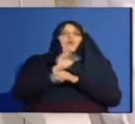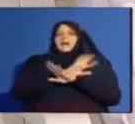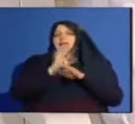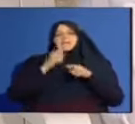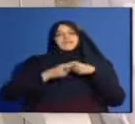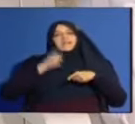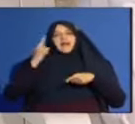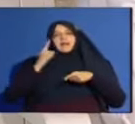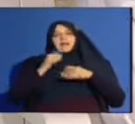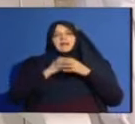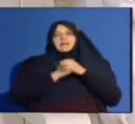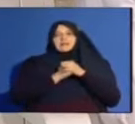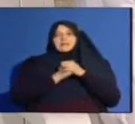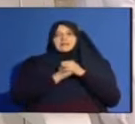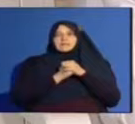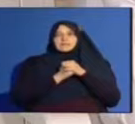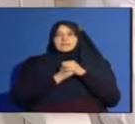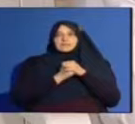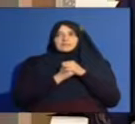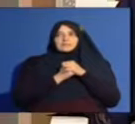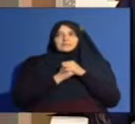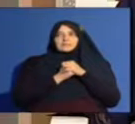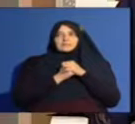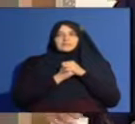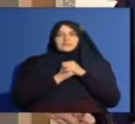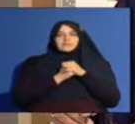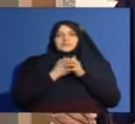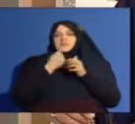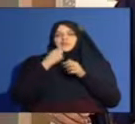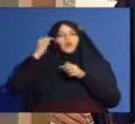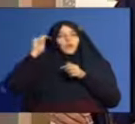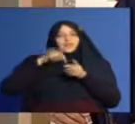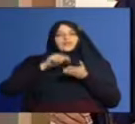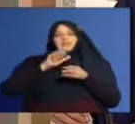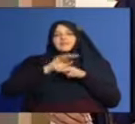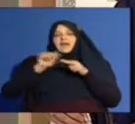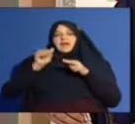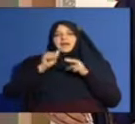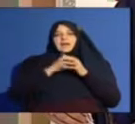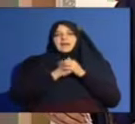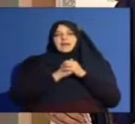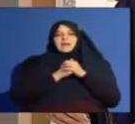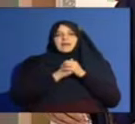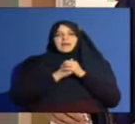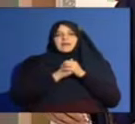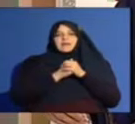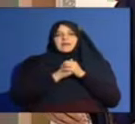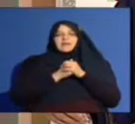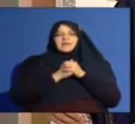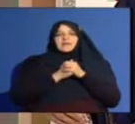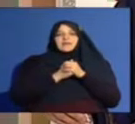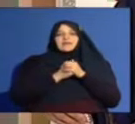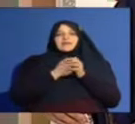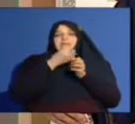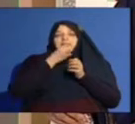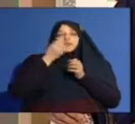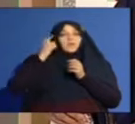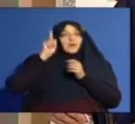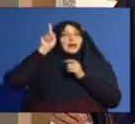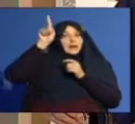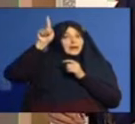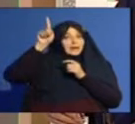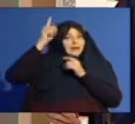نهائيا. يعني اون باس ليكزيكسيون. ليكزيكسيون. نعم. ولكن ليكزيكسيون يكون هناك باش يطبق في الجزائر لا